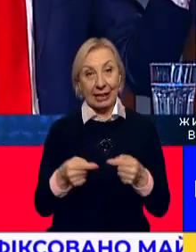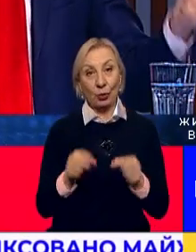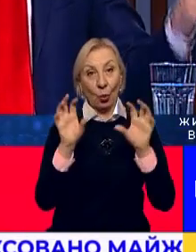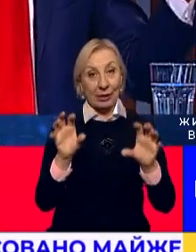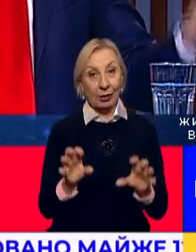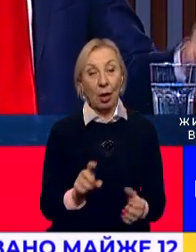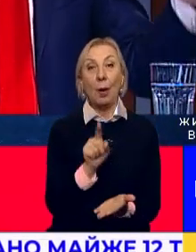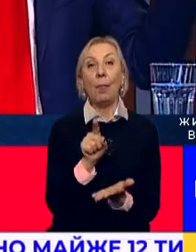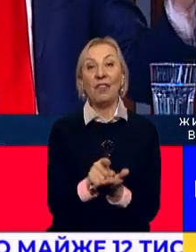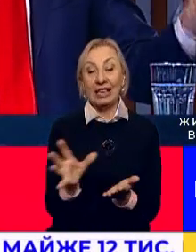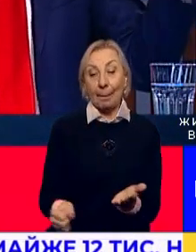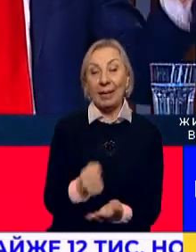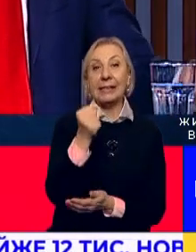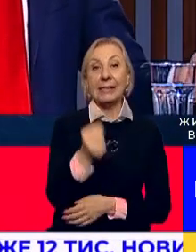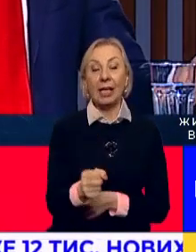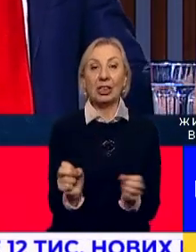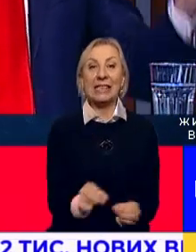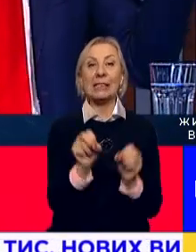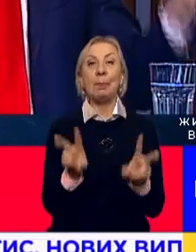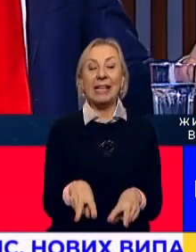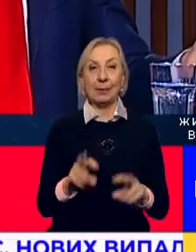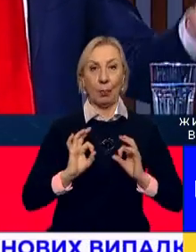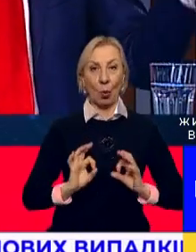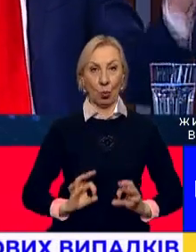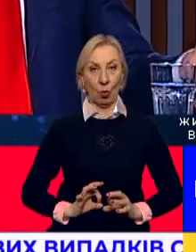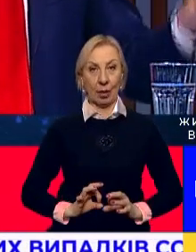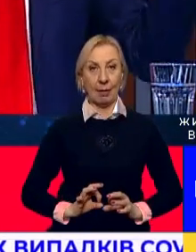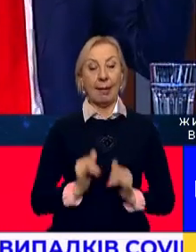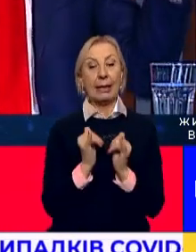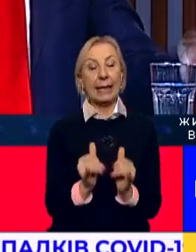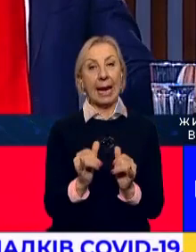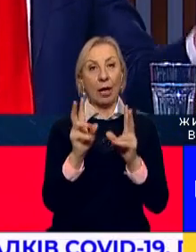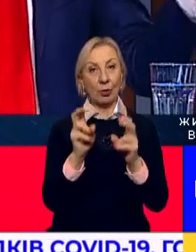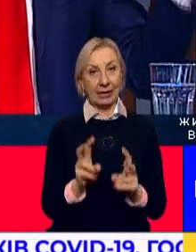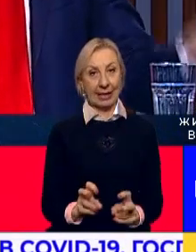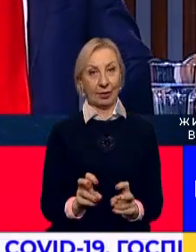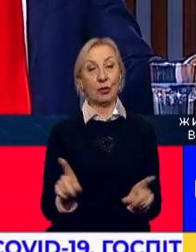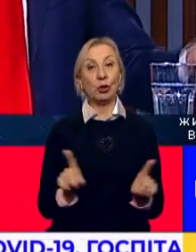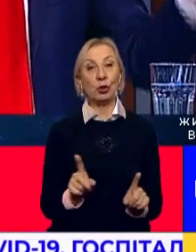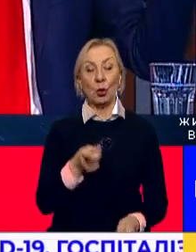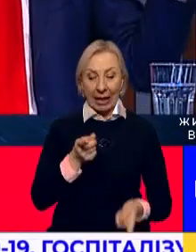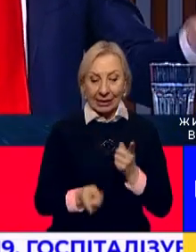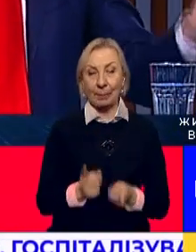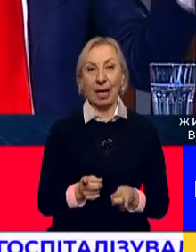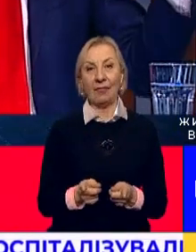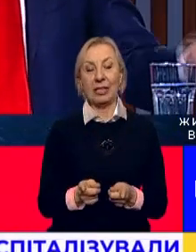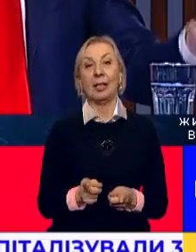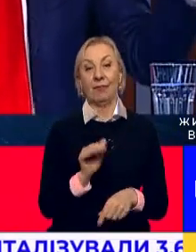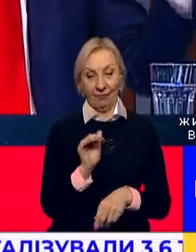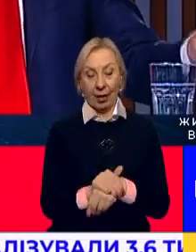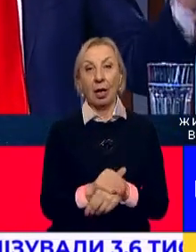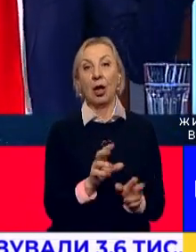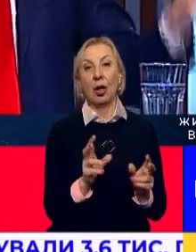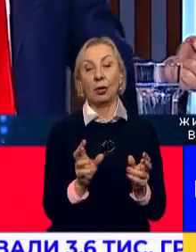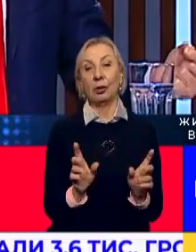кодексу, повинна призначити спецпрокурора для розслідування того, що насправді відбулося і що стало